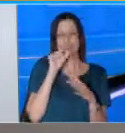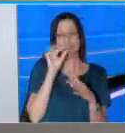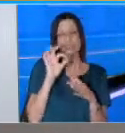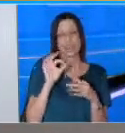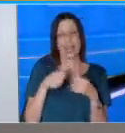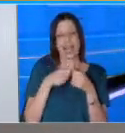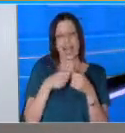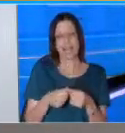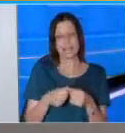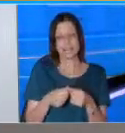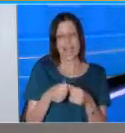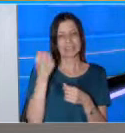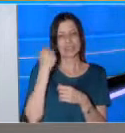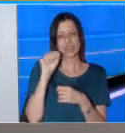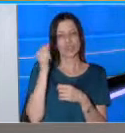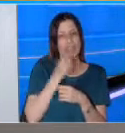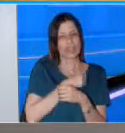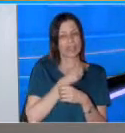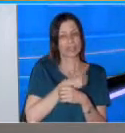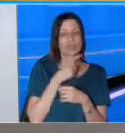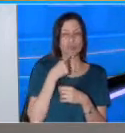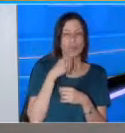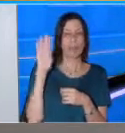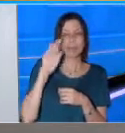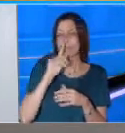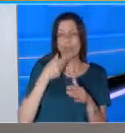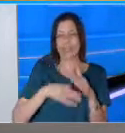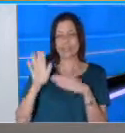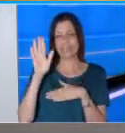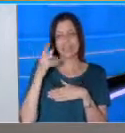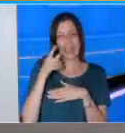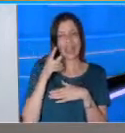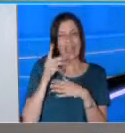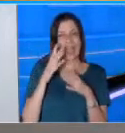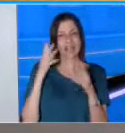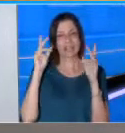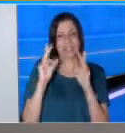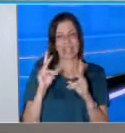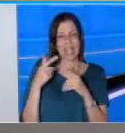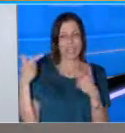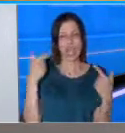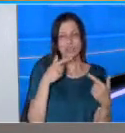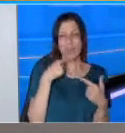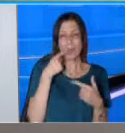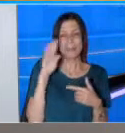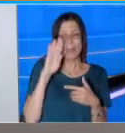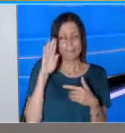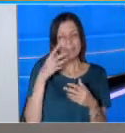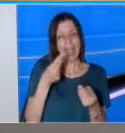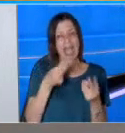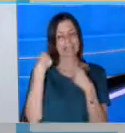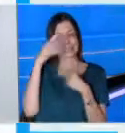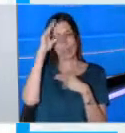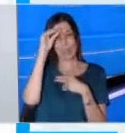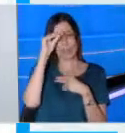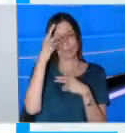חברי הציונות הדתית, שאומרים לנתניהו לא לצאת להפסקת אש, שאומרים לנתניהו למעשה להחזיר את הבנים